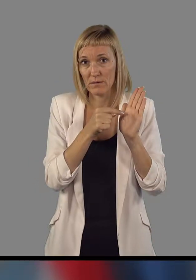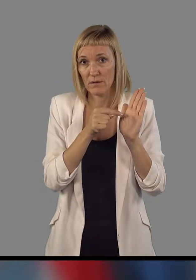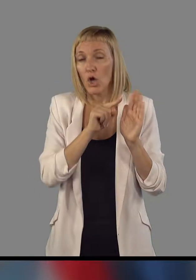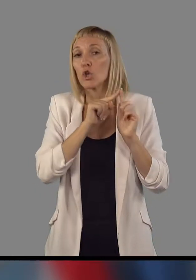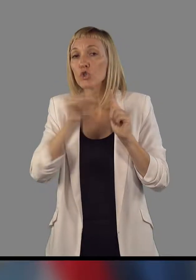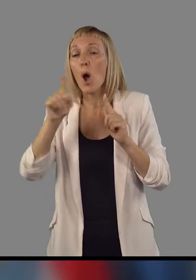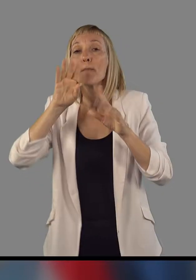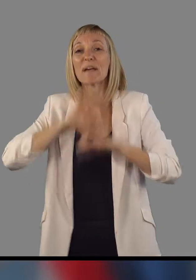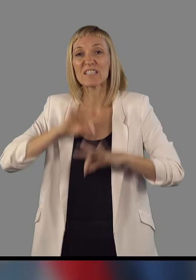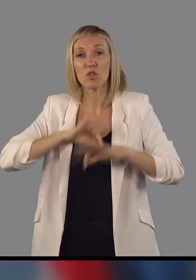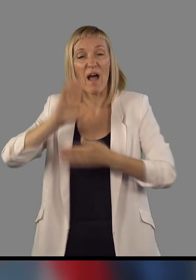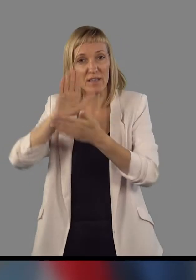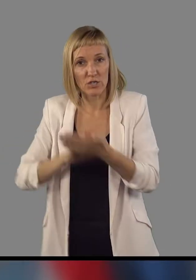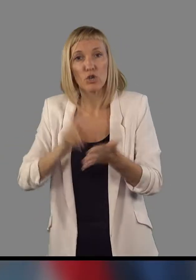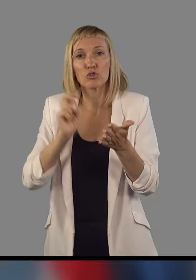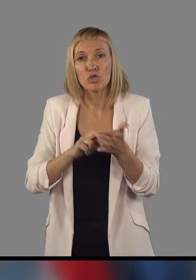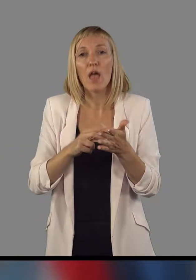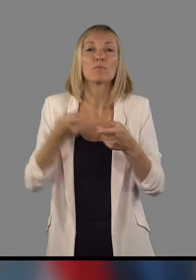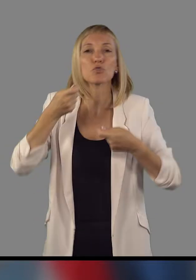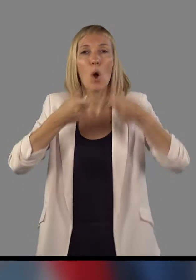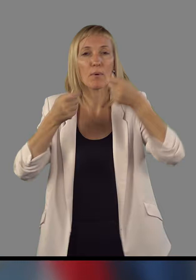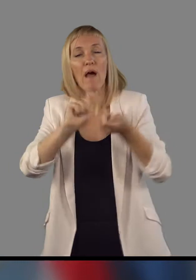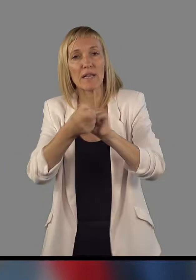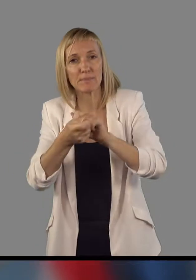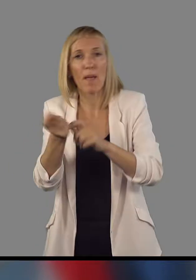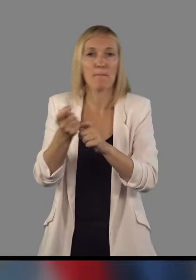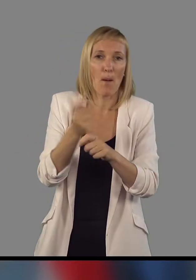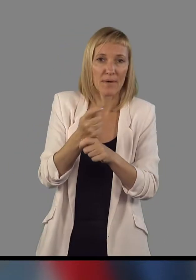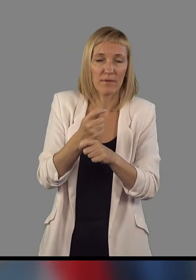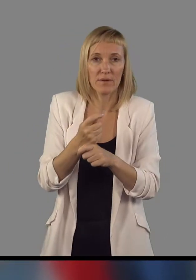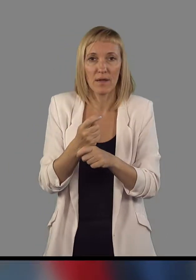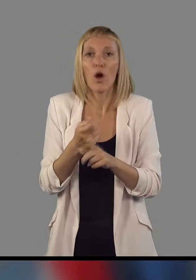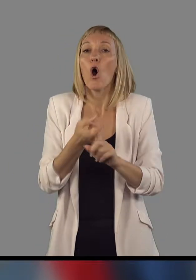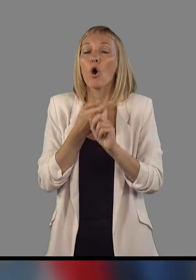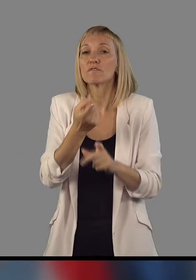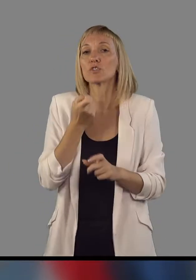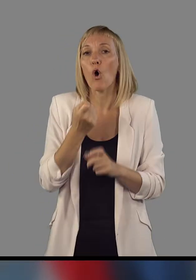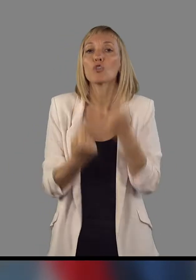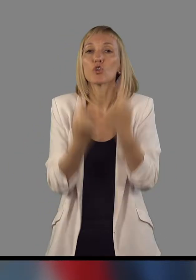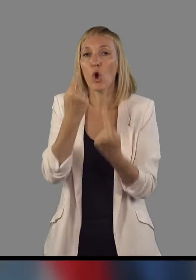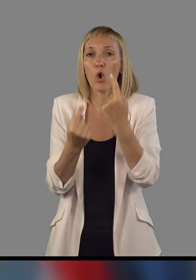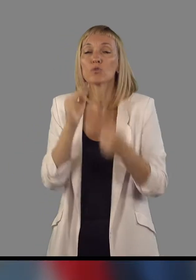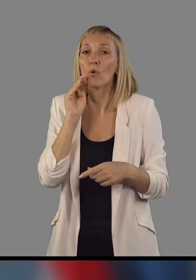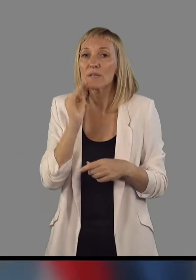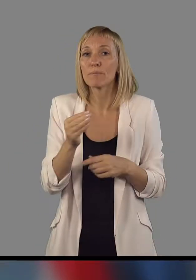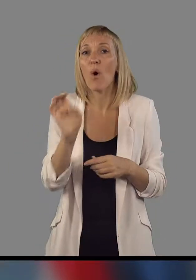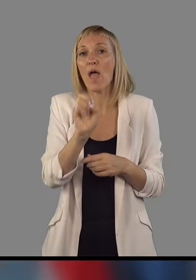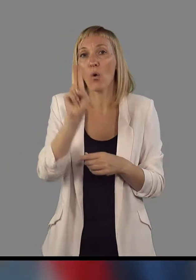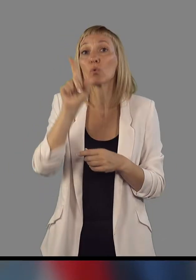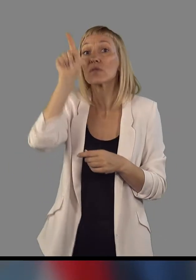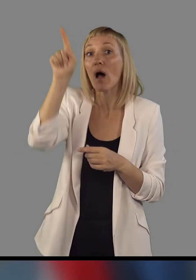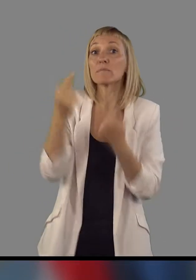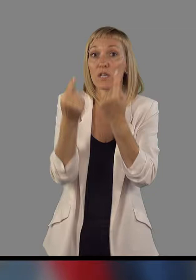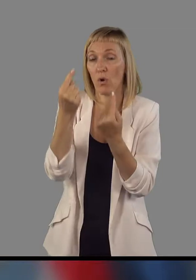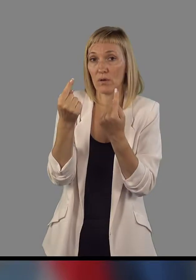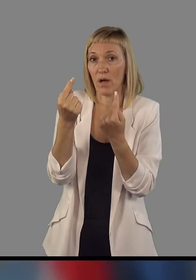te do samega predsedovanja še ustrezno dopolnjevale, spreminjale, odvisno pač od dogodkov,